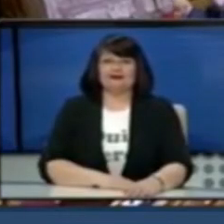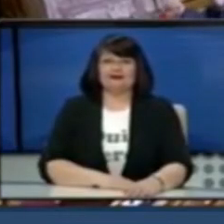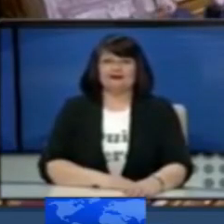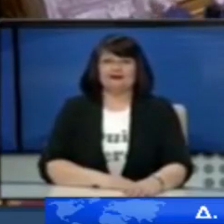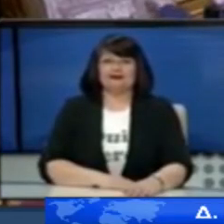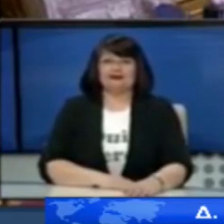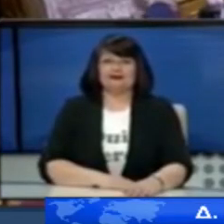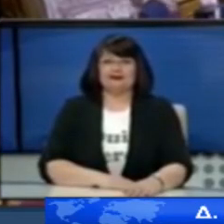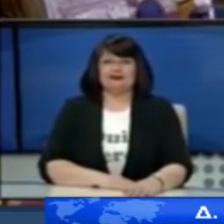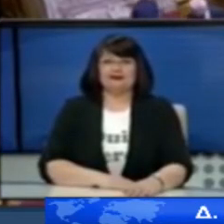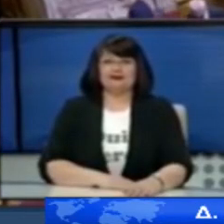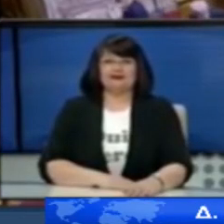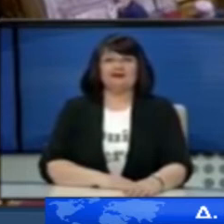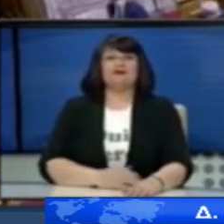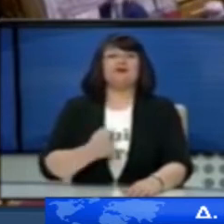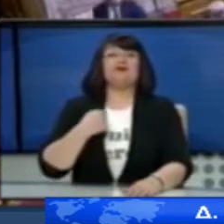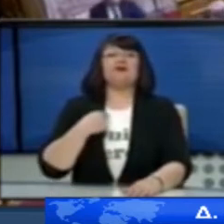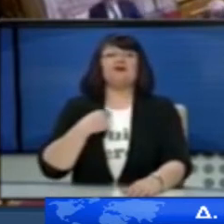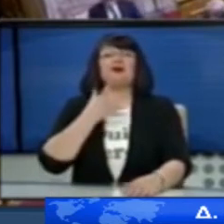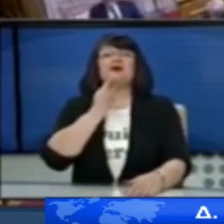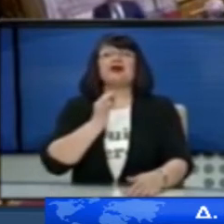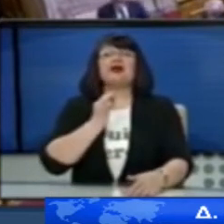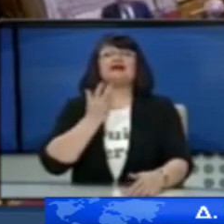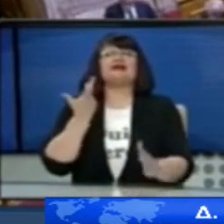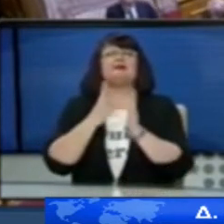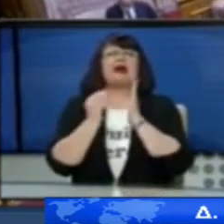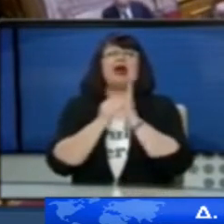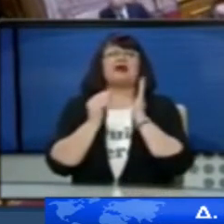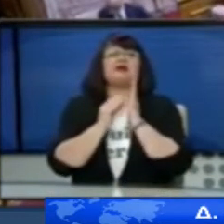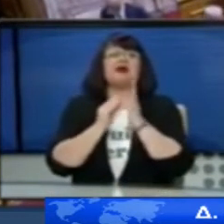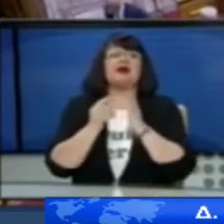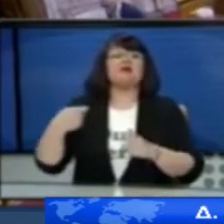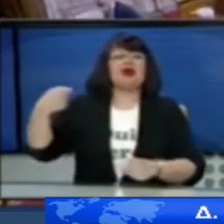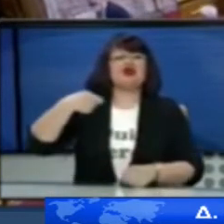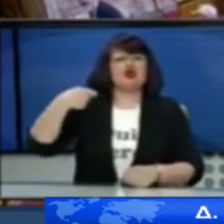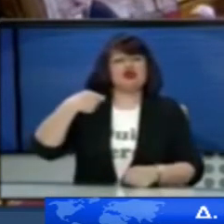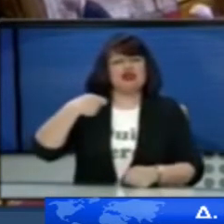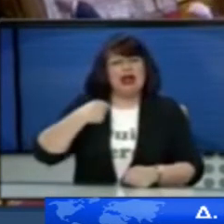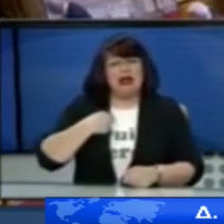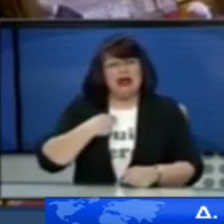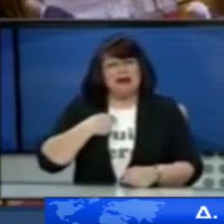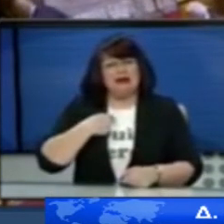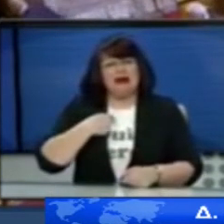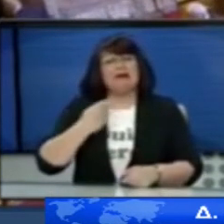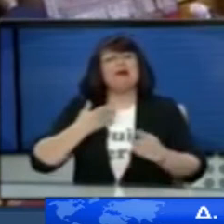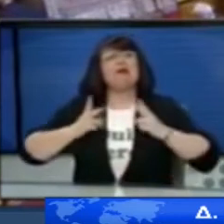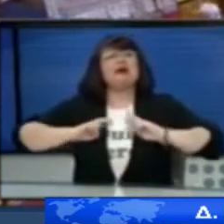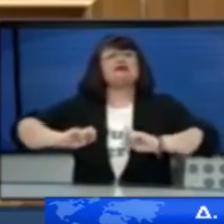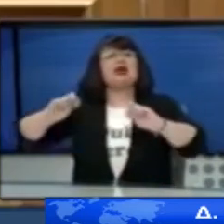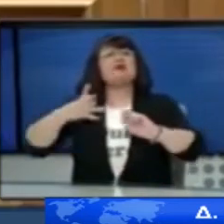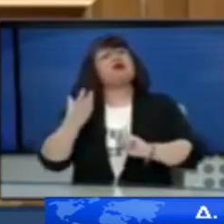Εκεί που μας χρωστάγανε, μας πήραν και το βόδι. Τι άλλο να πει κανείς όταν ακούει τον κύριο